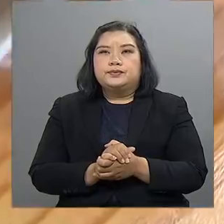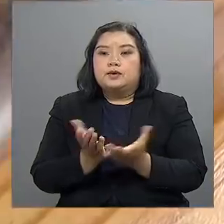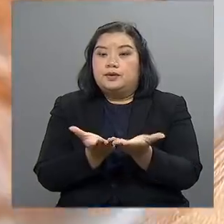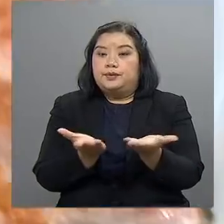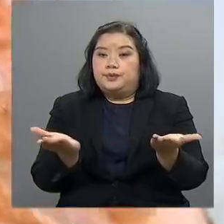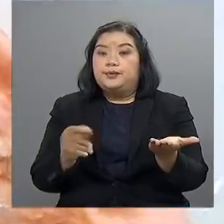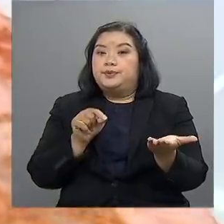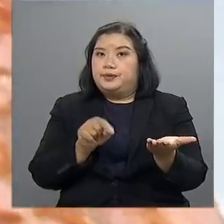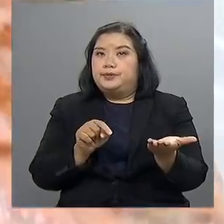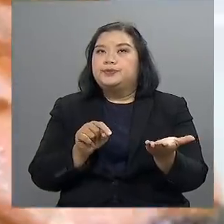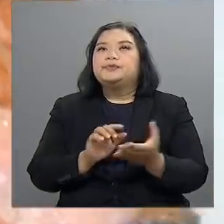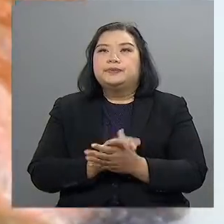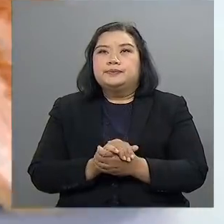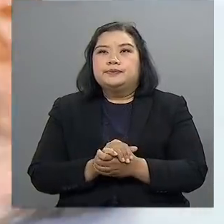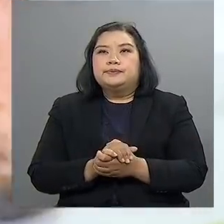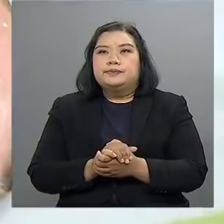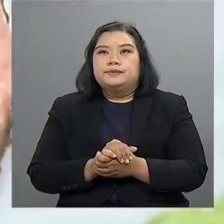ค่ะ